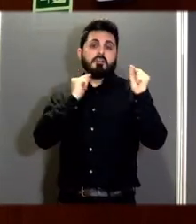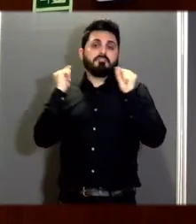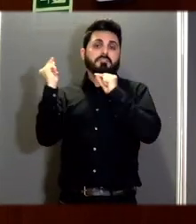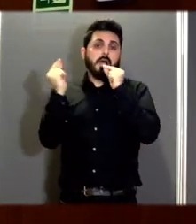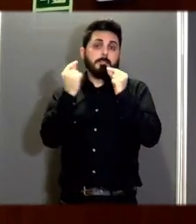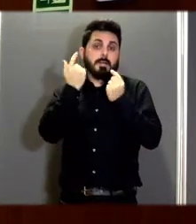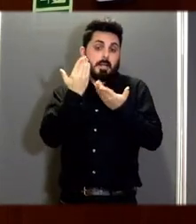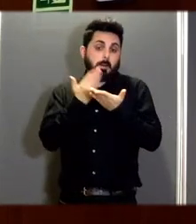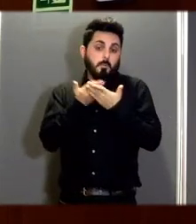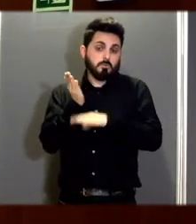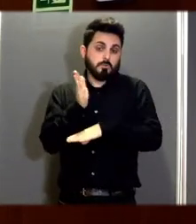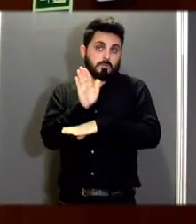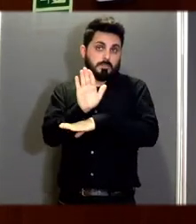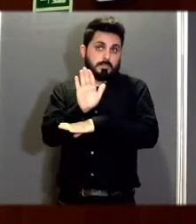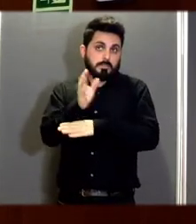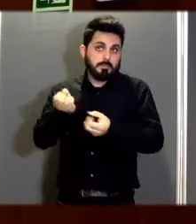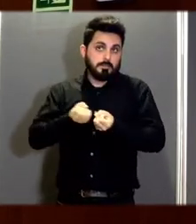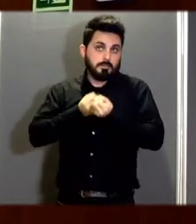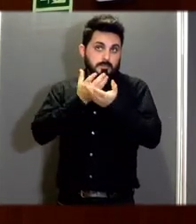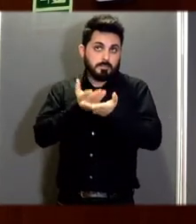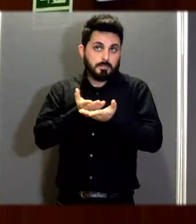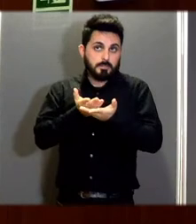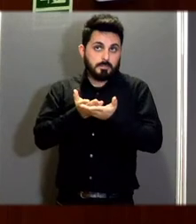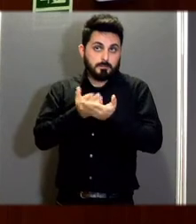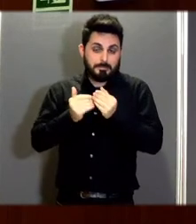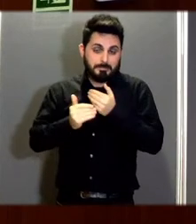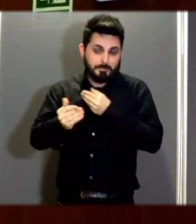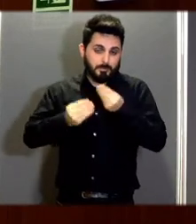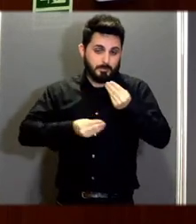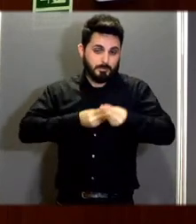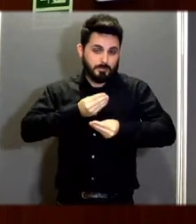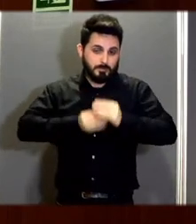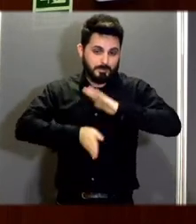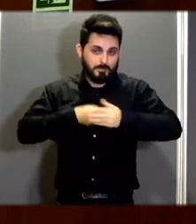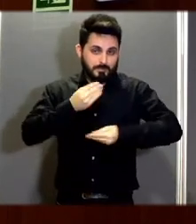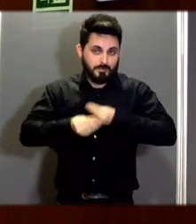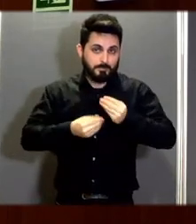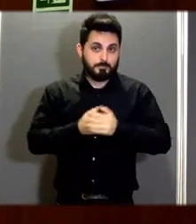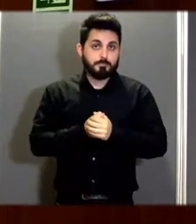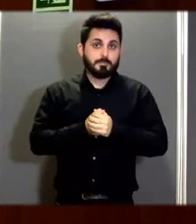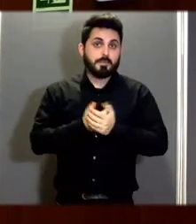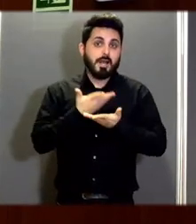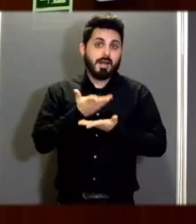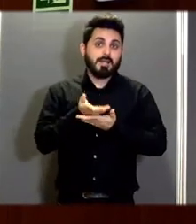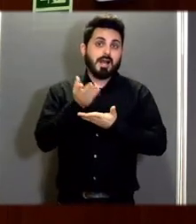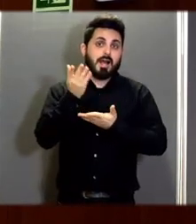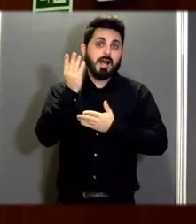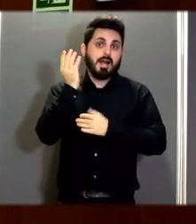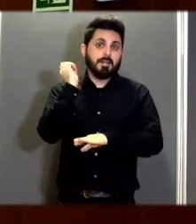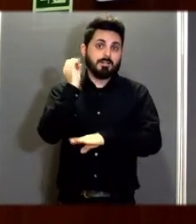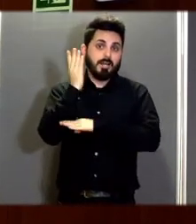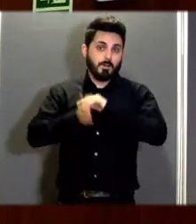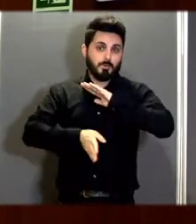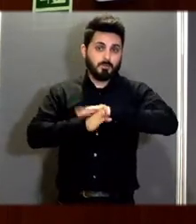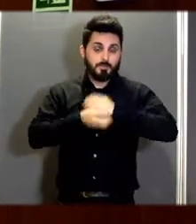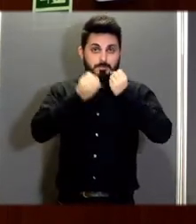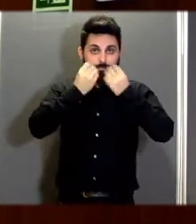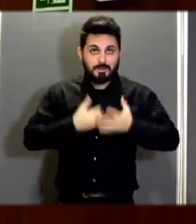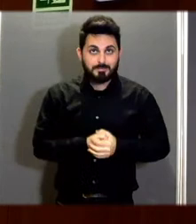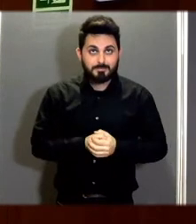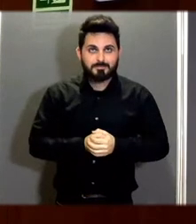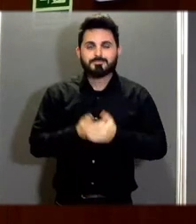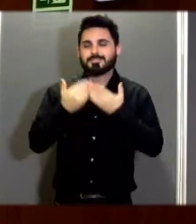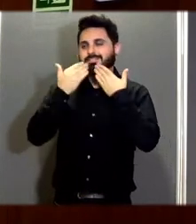aquest cap de setmana i que hem de continuar fent, i seguim amb l'acte, si us sembla bé. Gràcies. Moltes